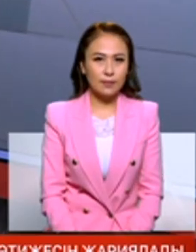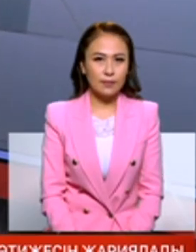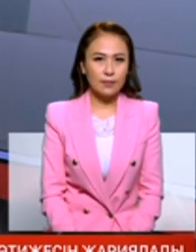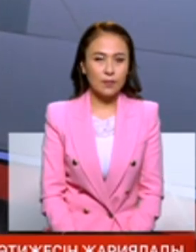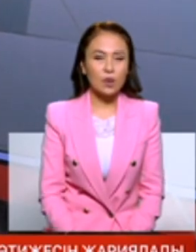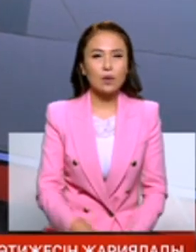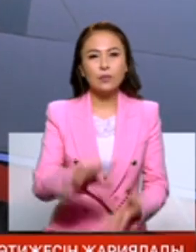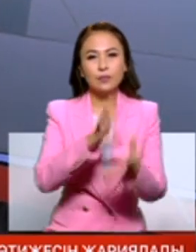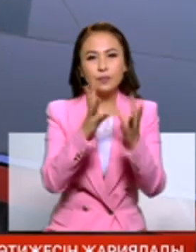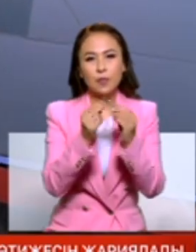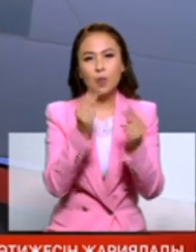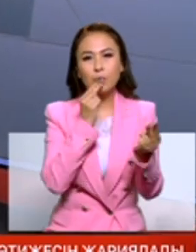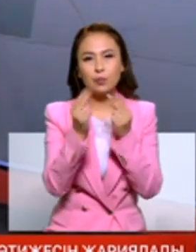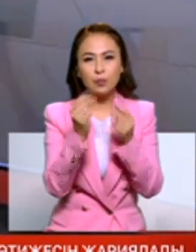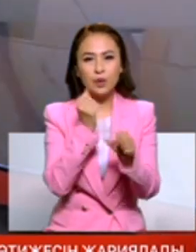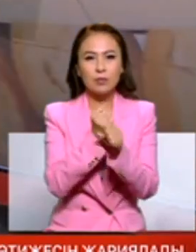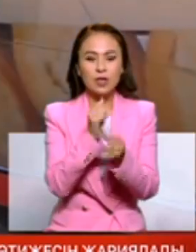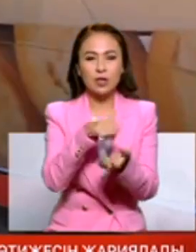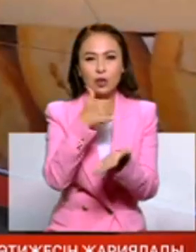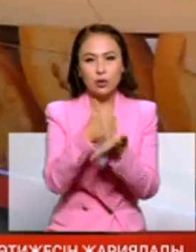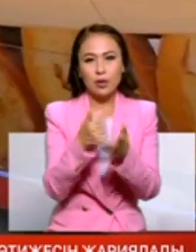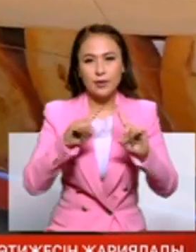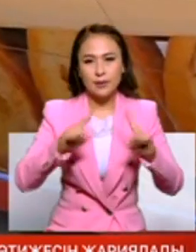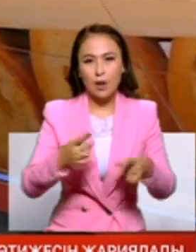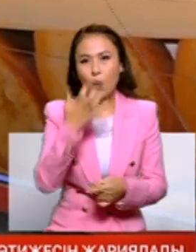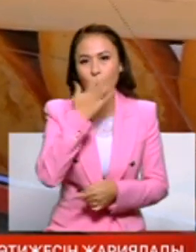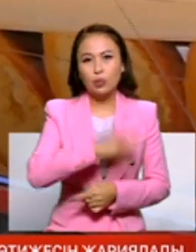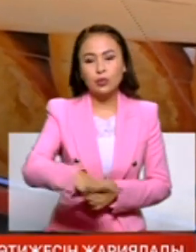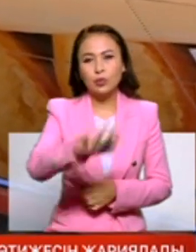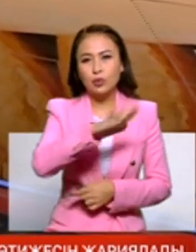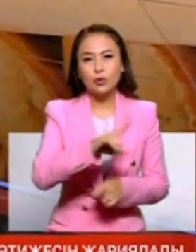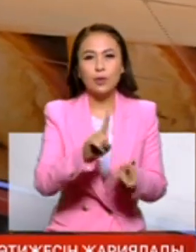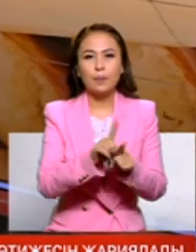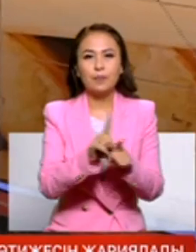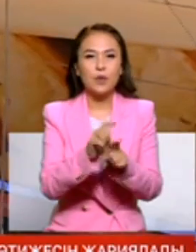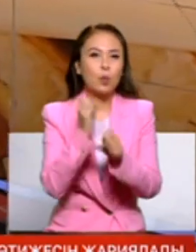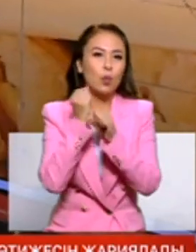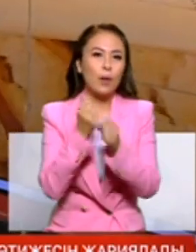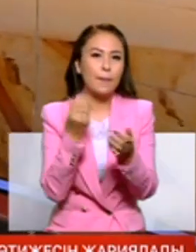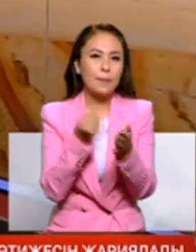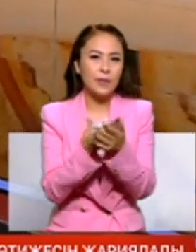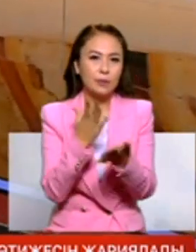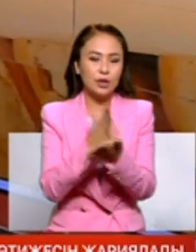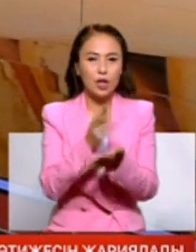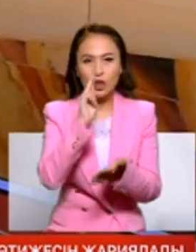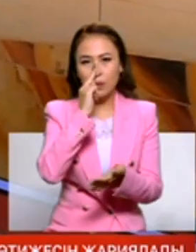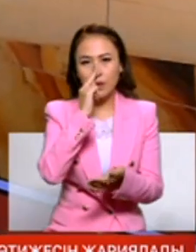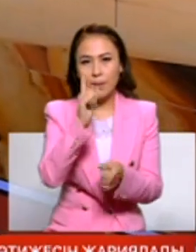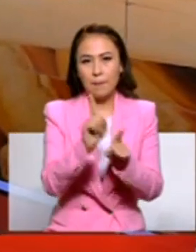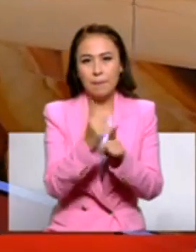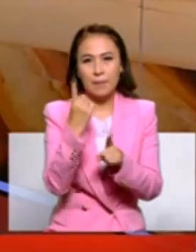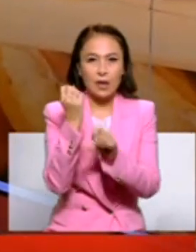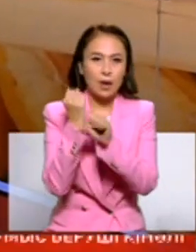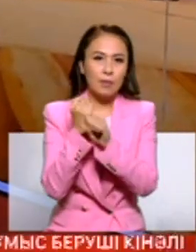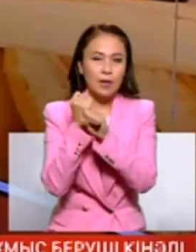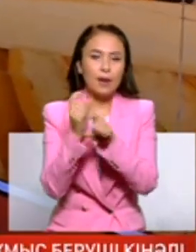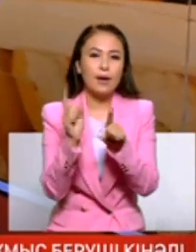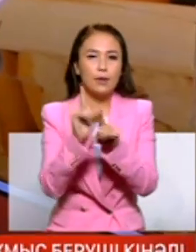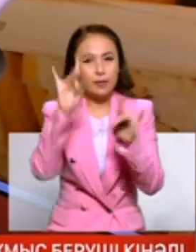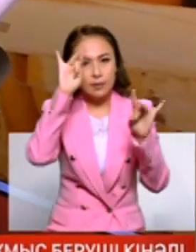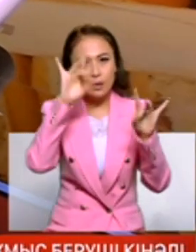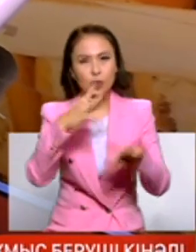Ya ıstıkta ülkede azıqtülük korporasiyasının başlar ustalsa, oğun tüstükte on kımbattap jatır. Şimkentte bir